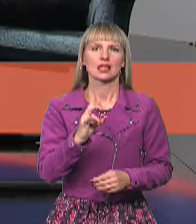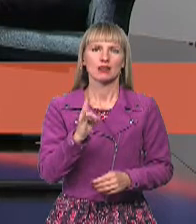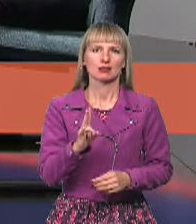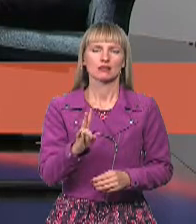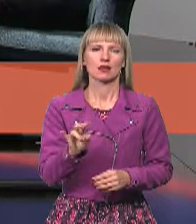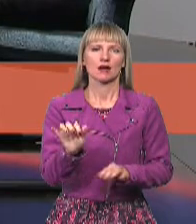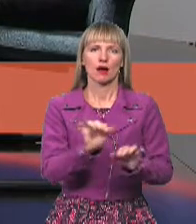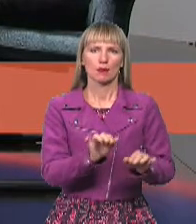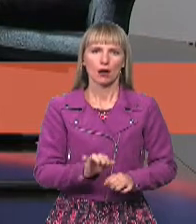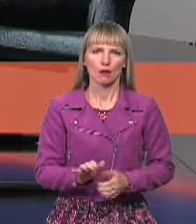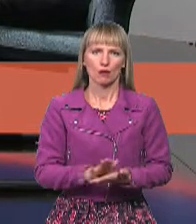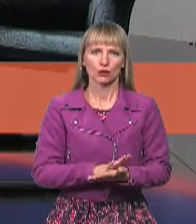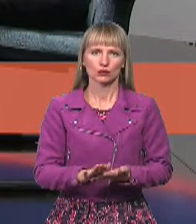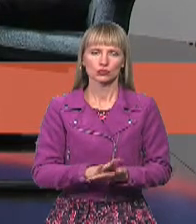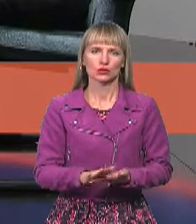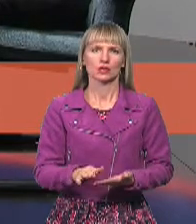по санитарному